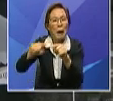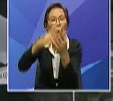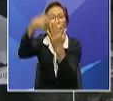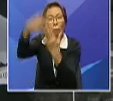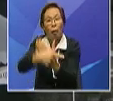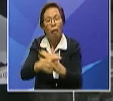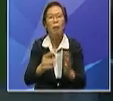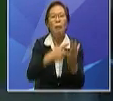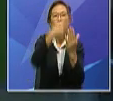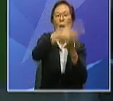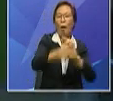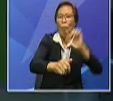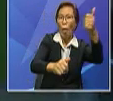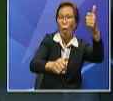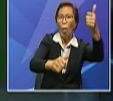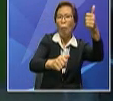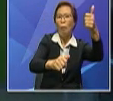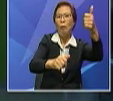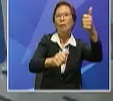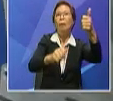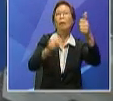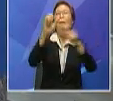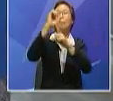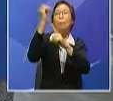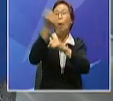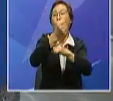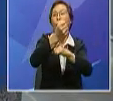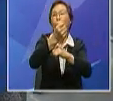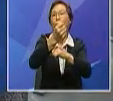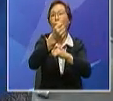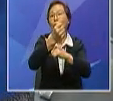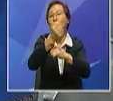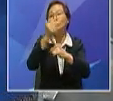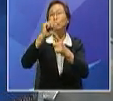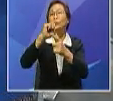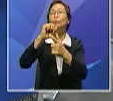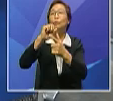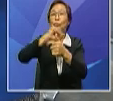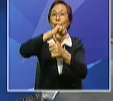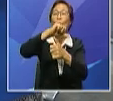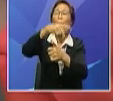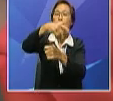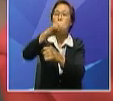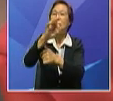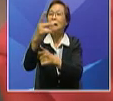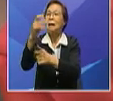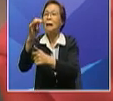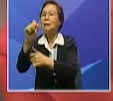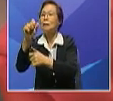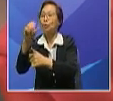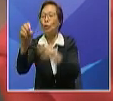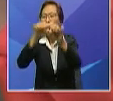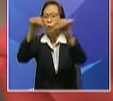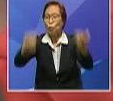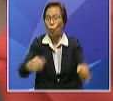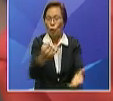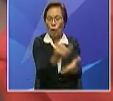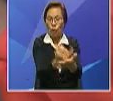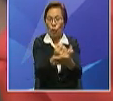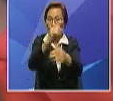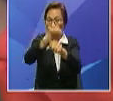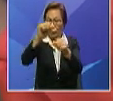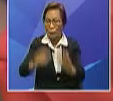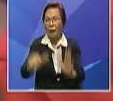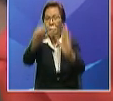sini sedih pertama percobaan keselamatan sosial ataupun lebih dikenali sebagai berkicau melalui sistem infus pekerjaan